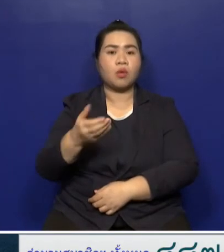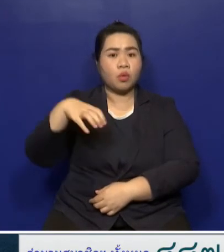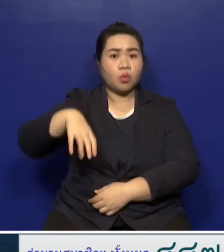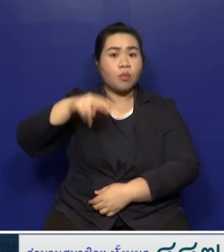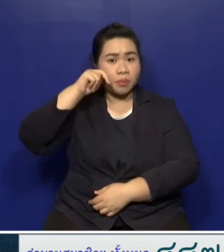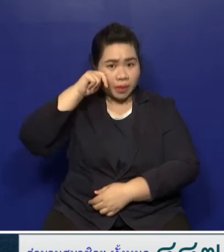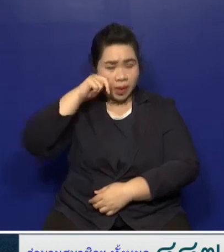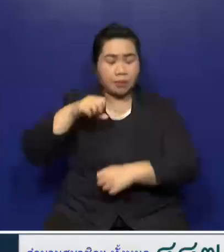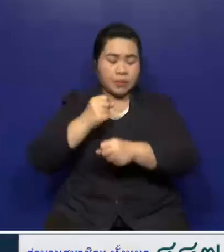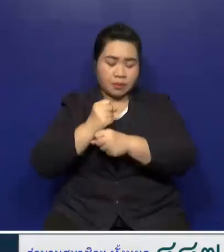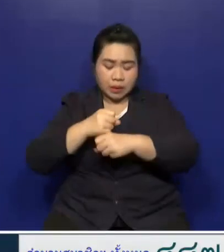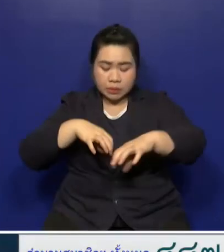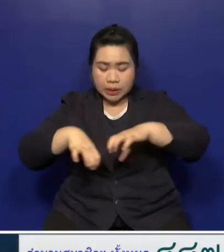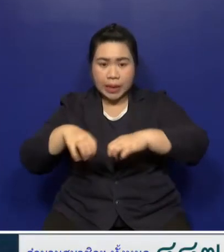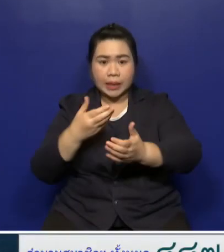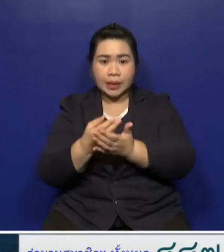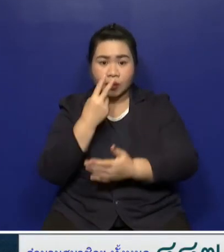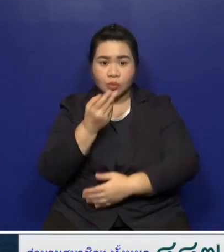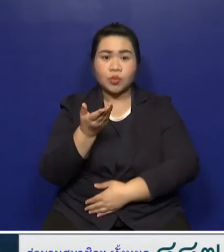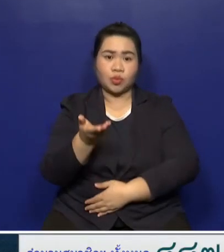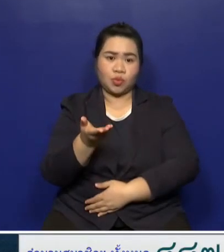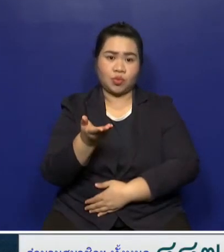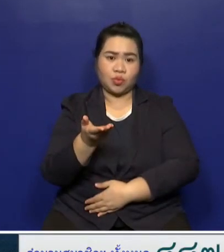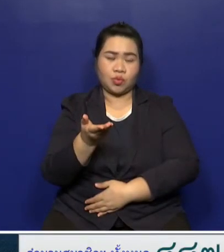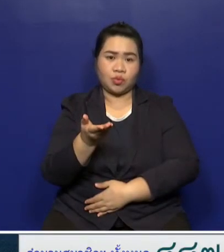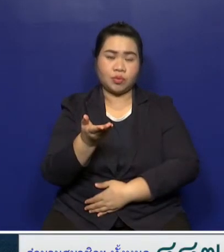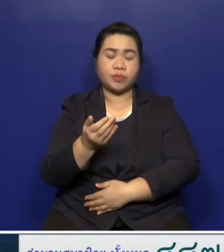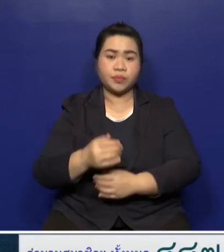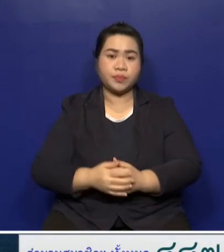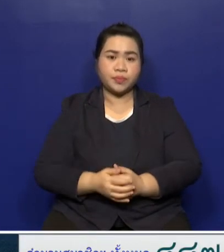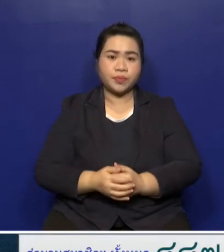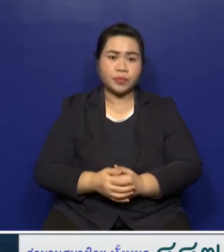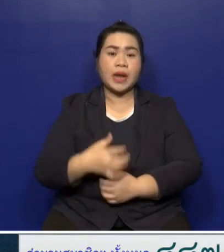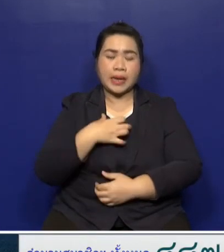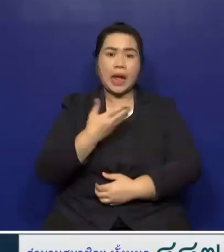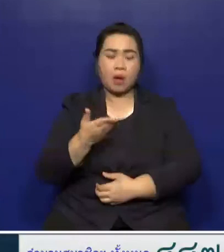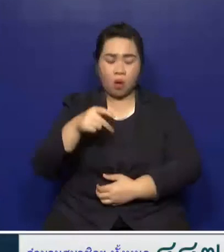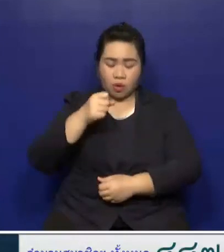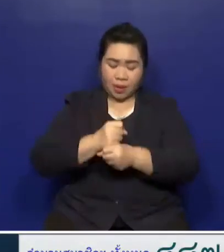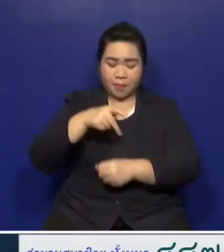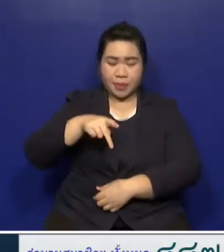บประมาณดังกล่าวในรูปนะครับซ่อมแซมสถานีสูบน้ำ P2 บ้านชา